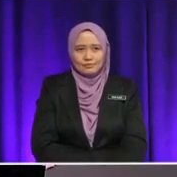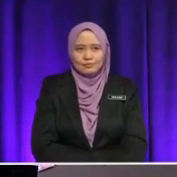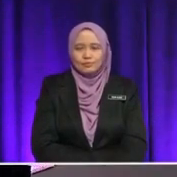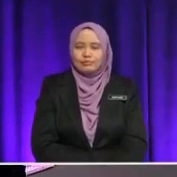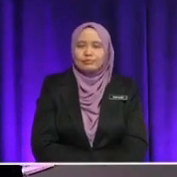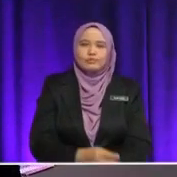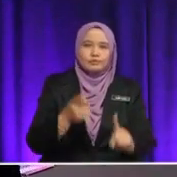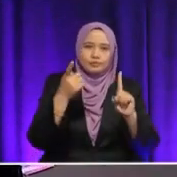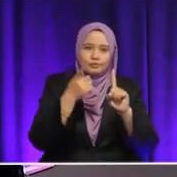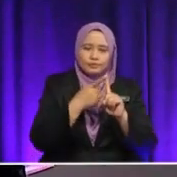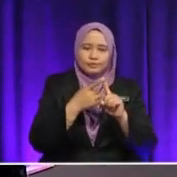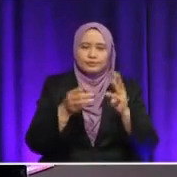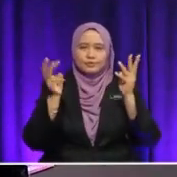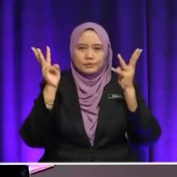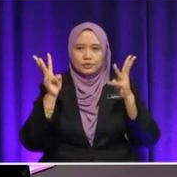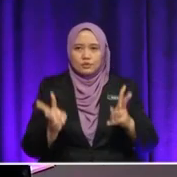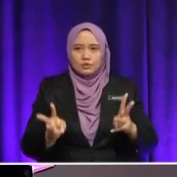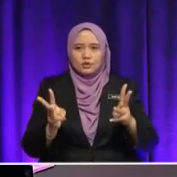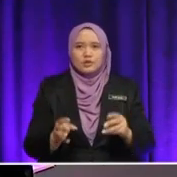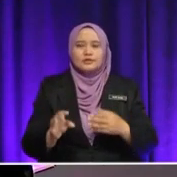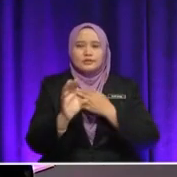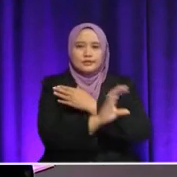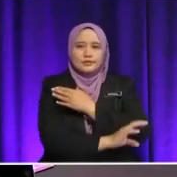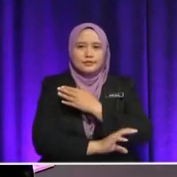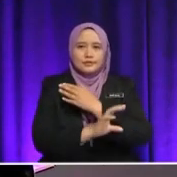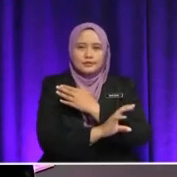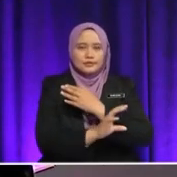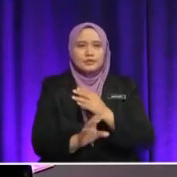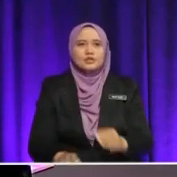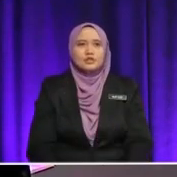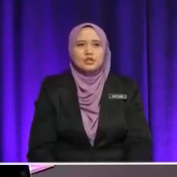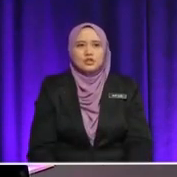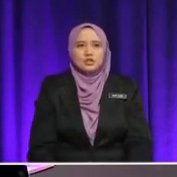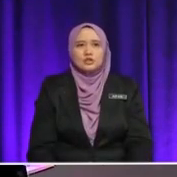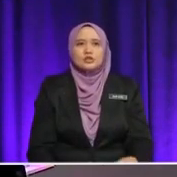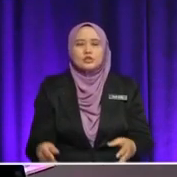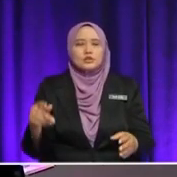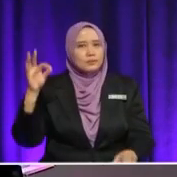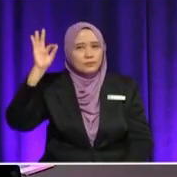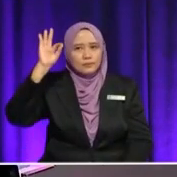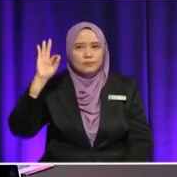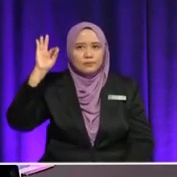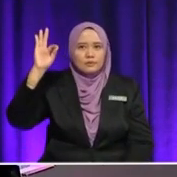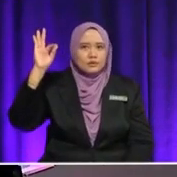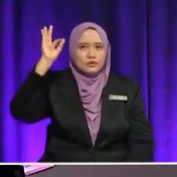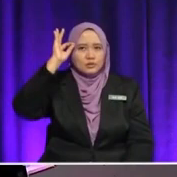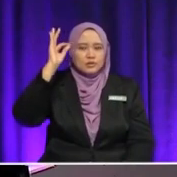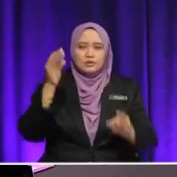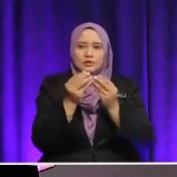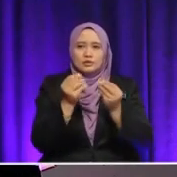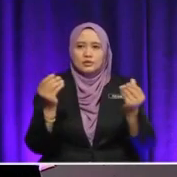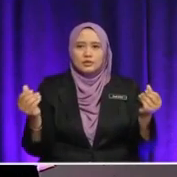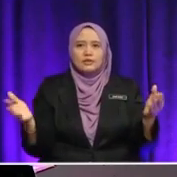warga negara persekutuan Tanah Melayu Oke meski warga kalau ada dua warga negara secara otomatik terbang